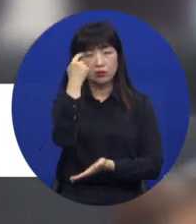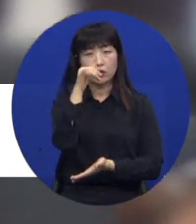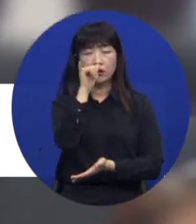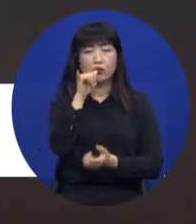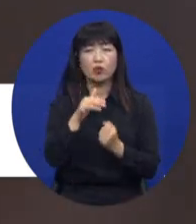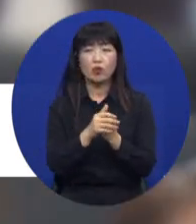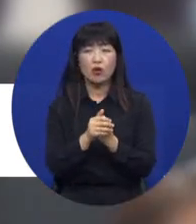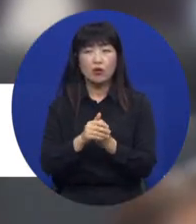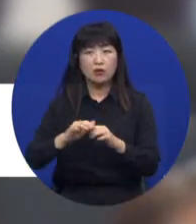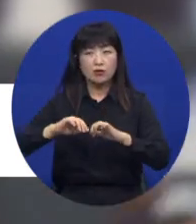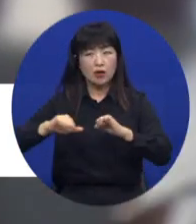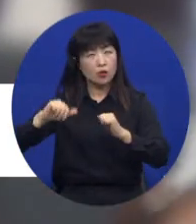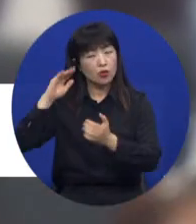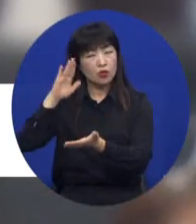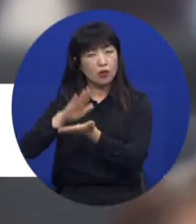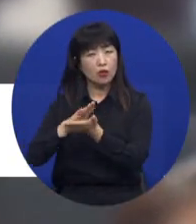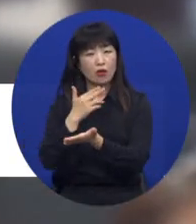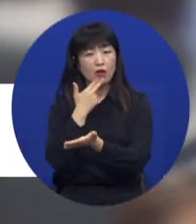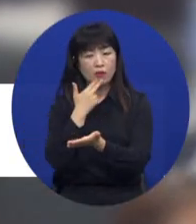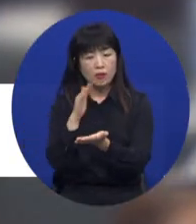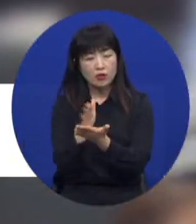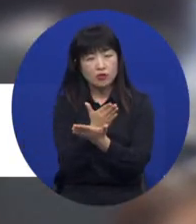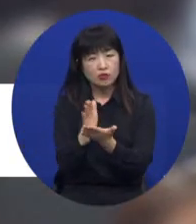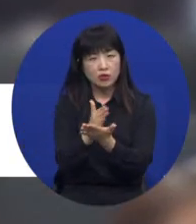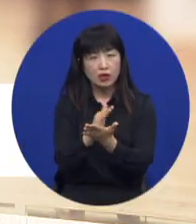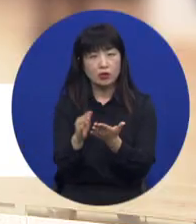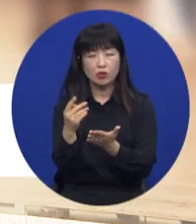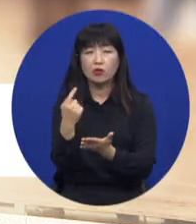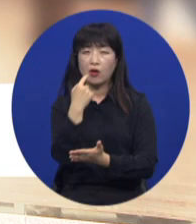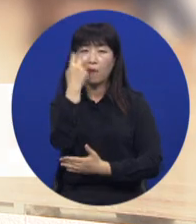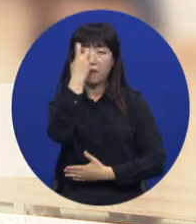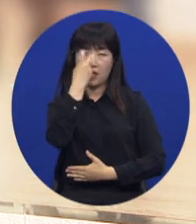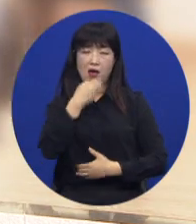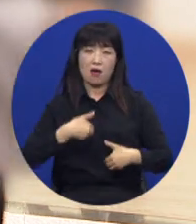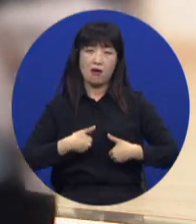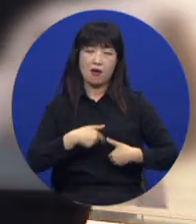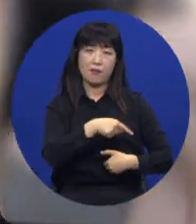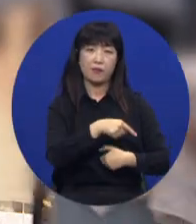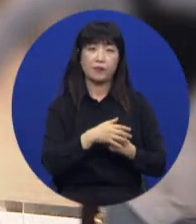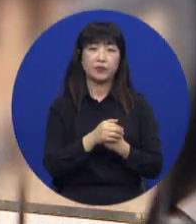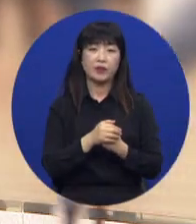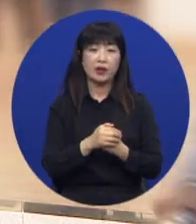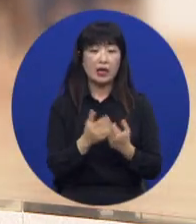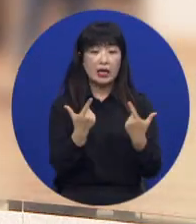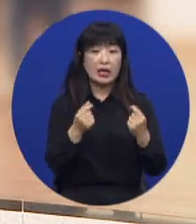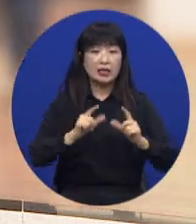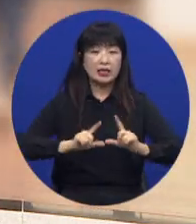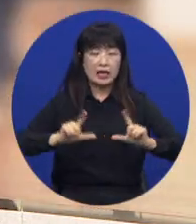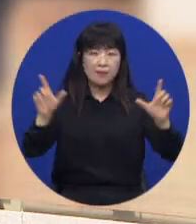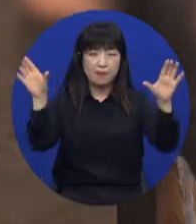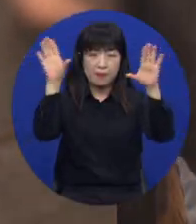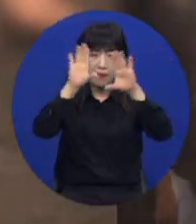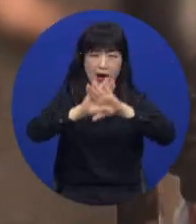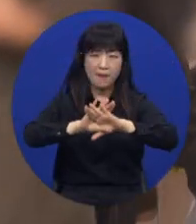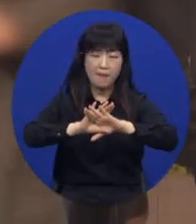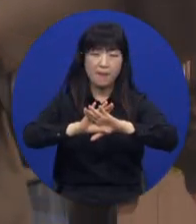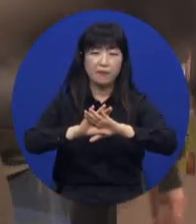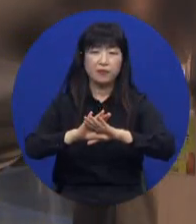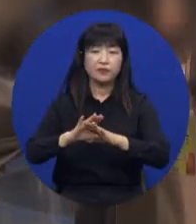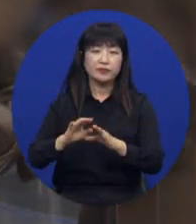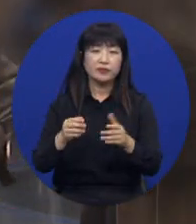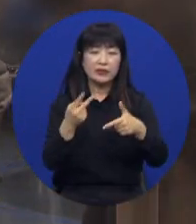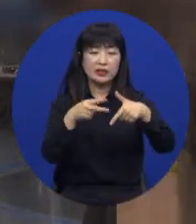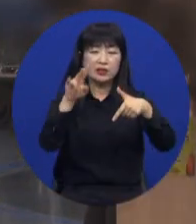따로 발열 증상 있는 사람들만 이제 치료받도록 하는 거고. A씨는 같은 날 밤 국내선 항공편으로